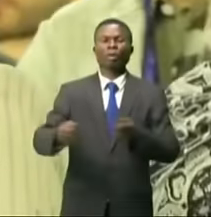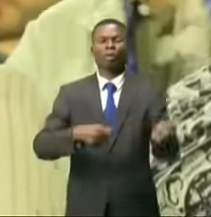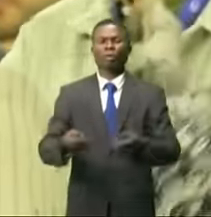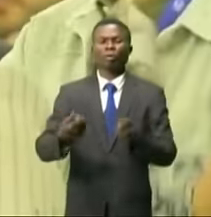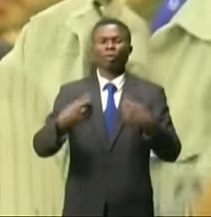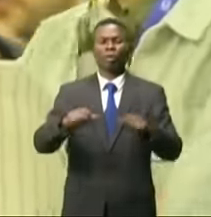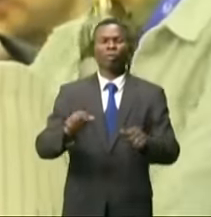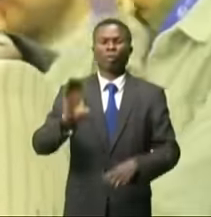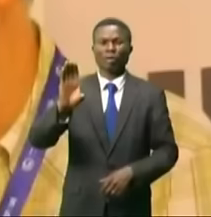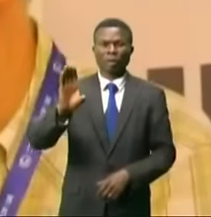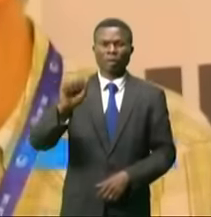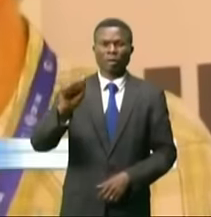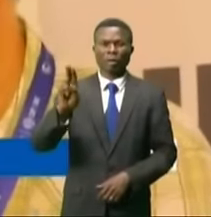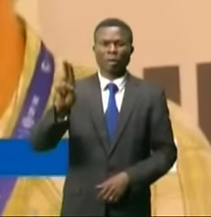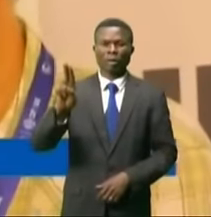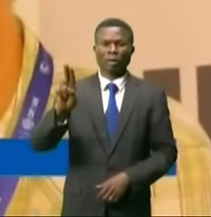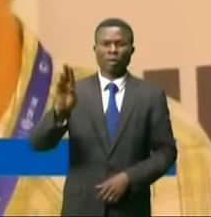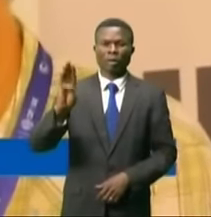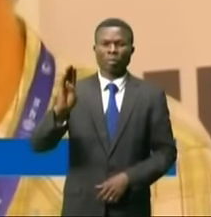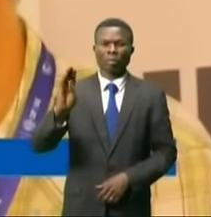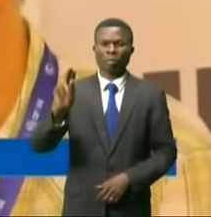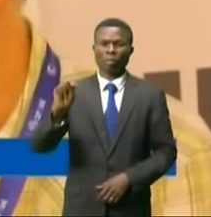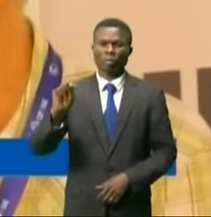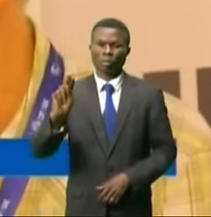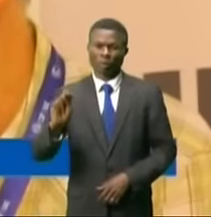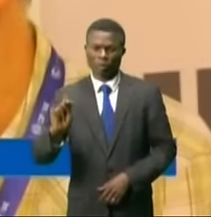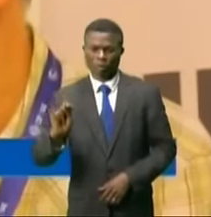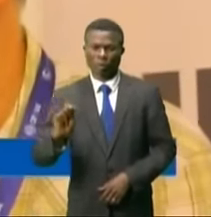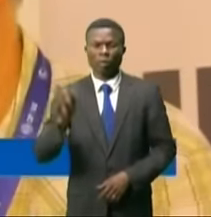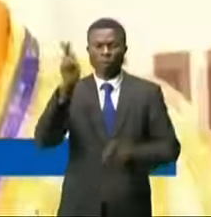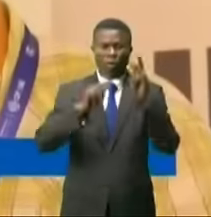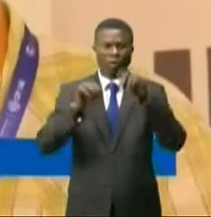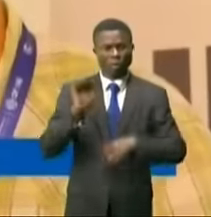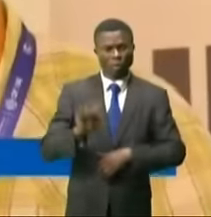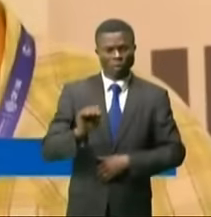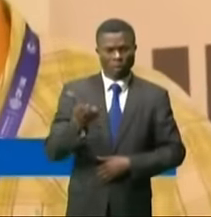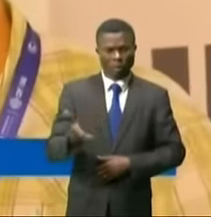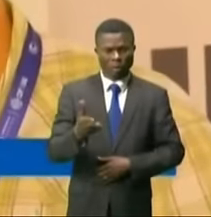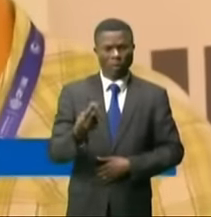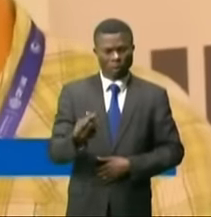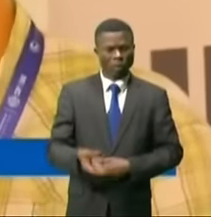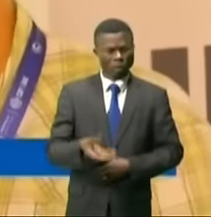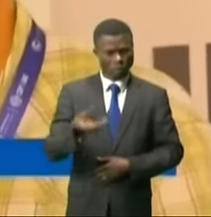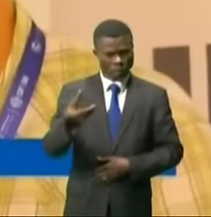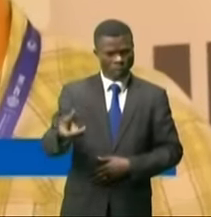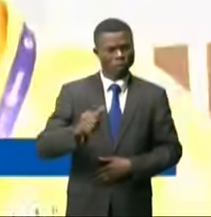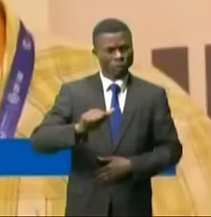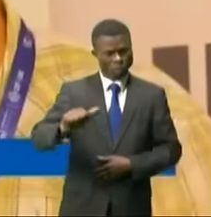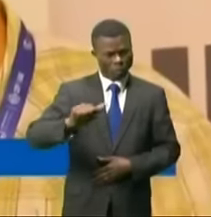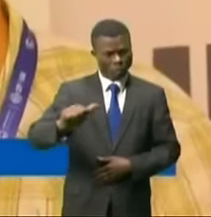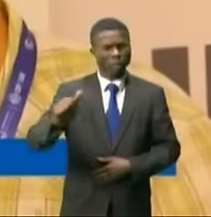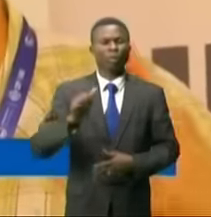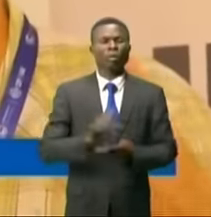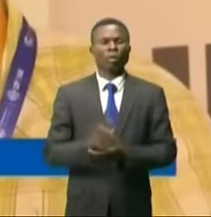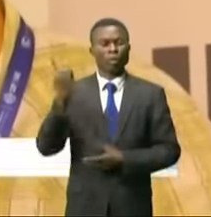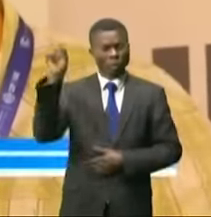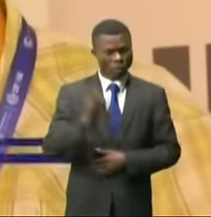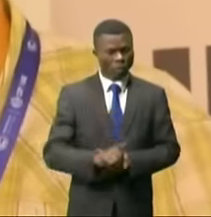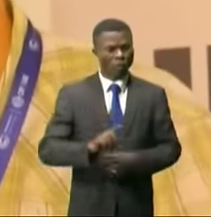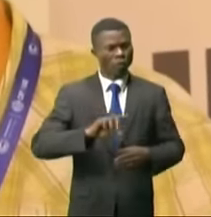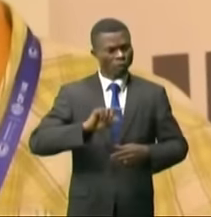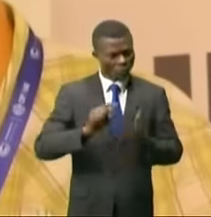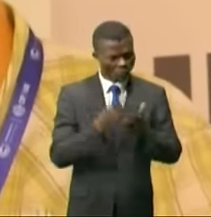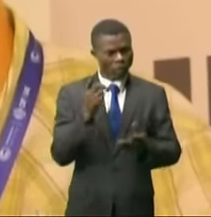oubliait d'inclure les peuples autochtones et maintenant il faut l'argent, les financiers viennent directement